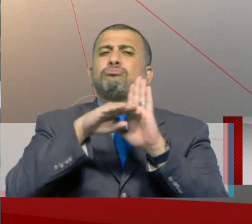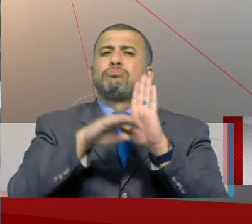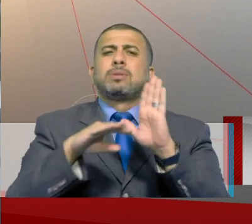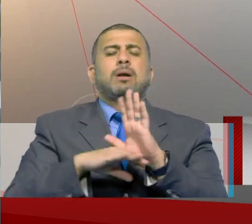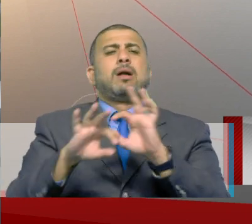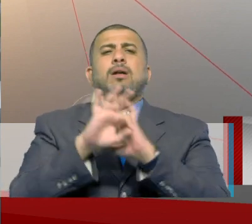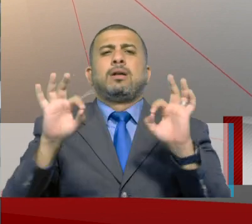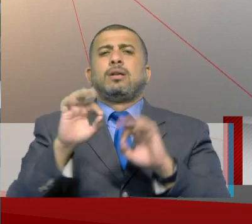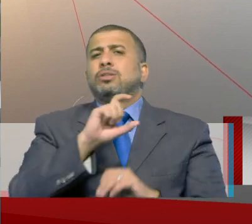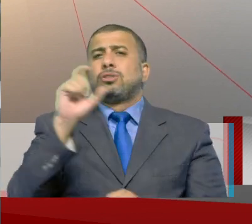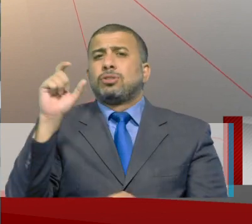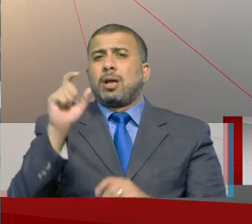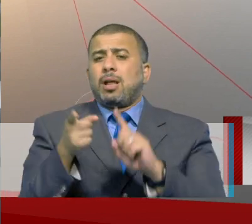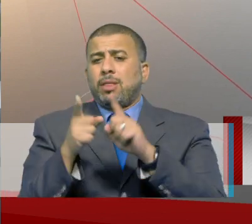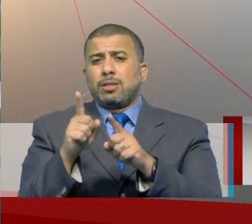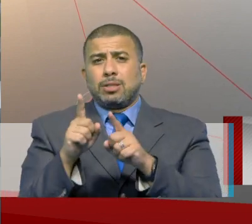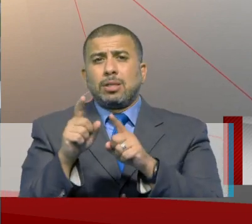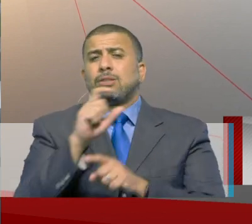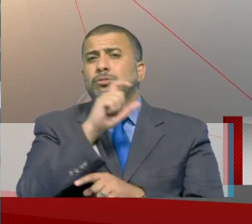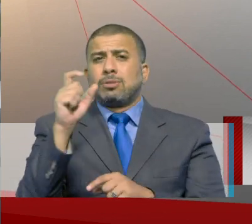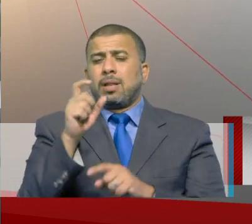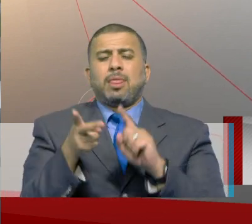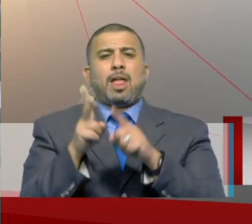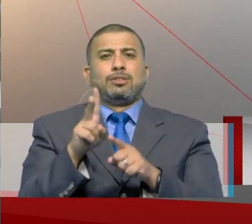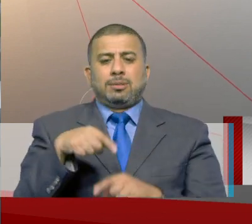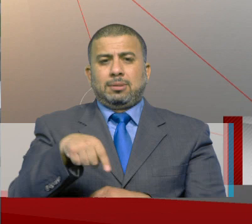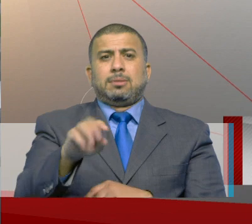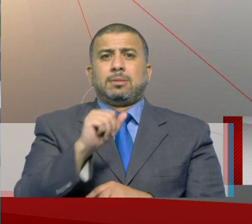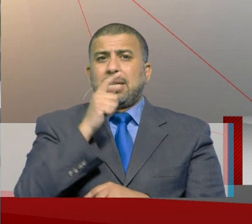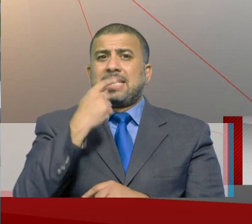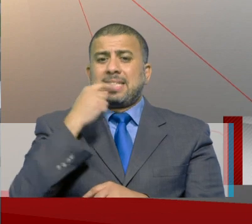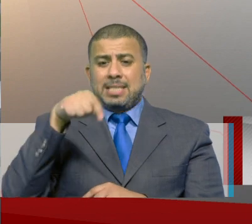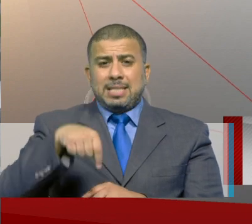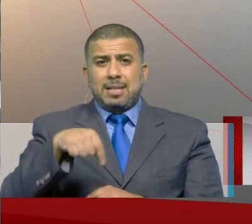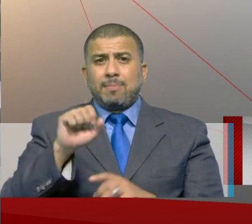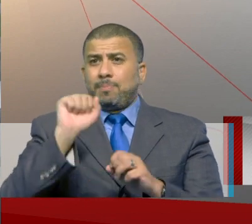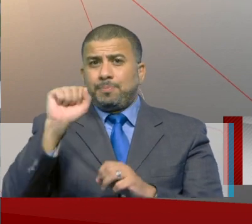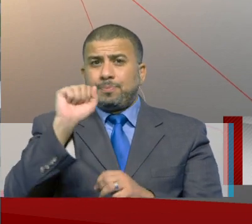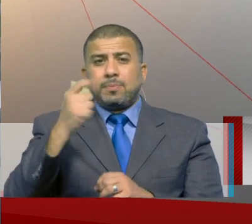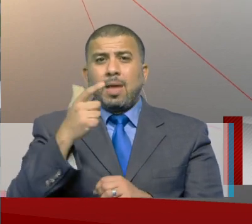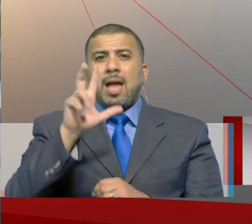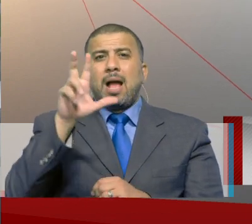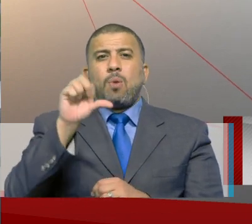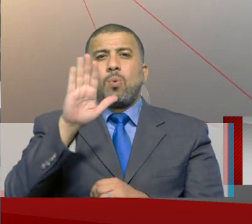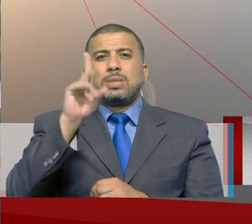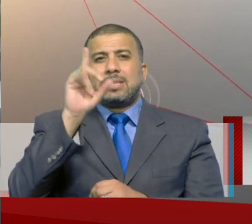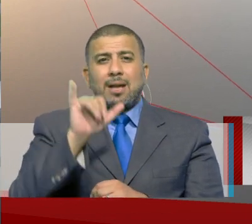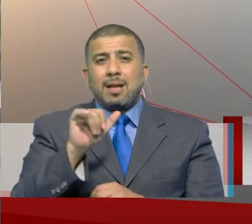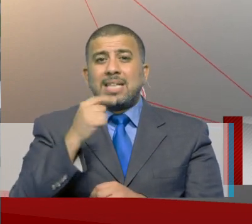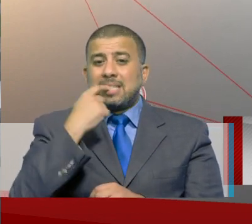حق نوفمبر ديسمبر هناك الزراعة. وهذه السنة هي ليست سنة المنطقة الوسطى بصراحة، يعني هي